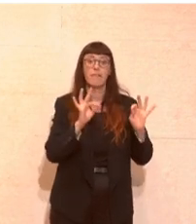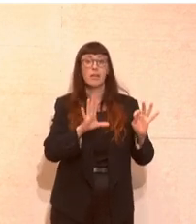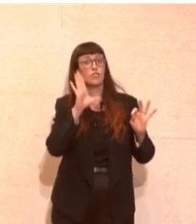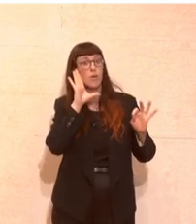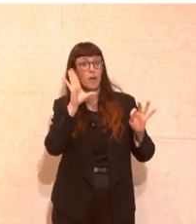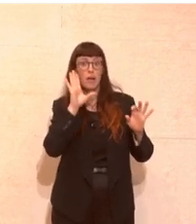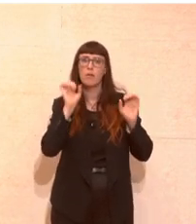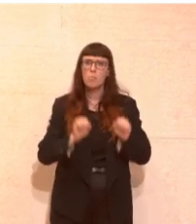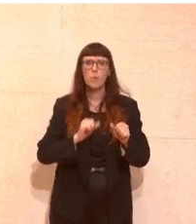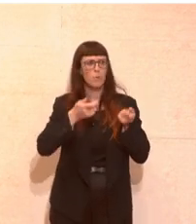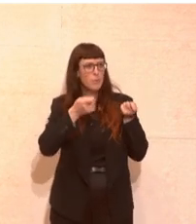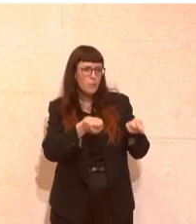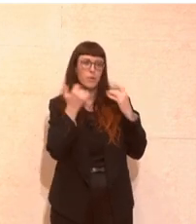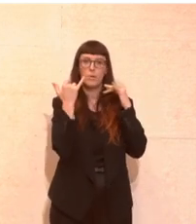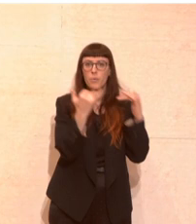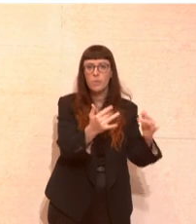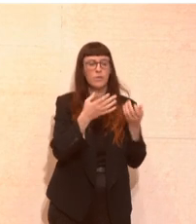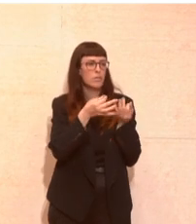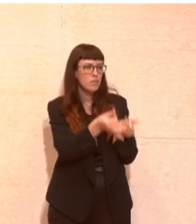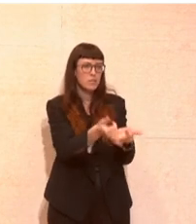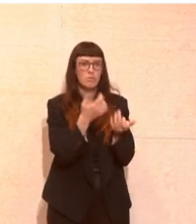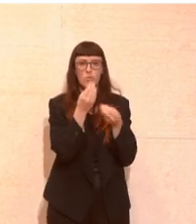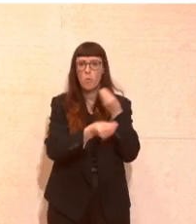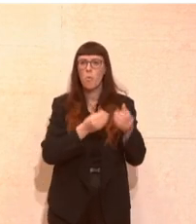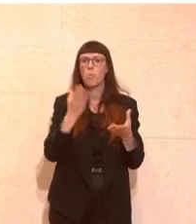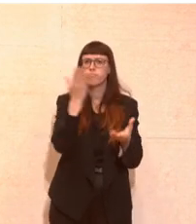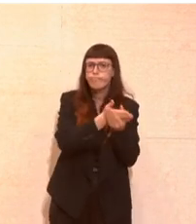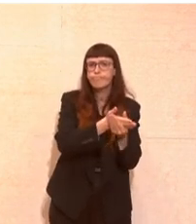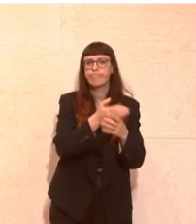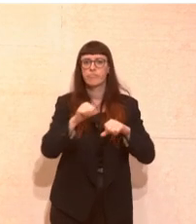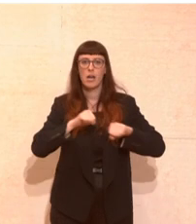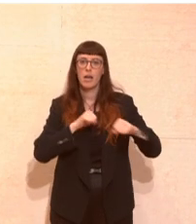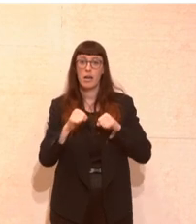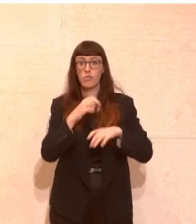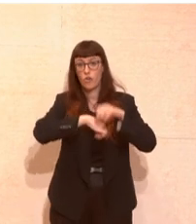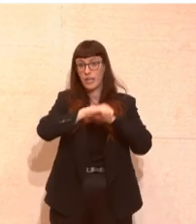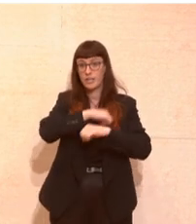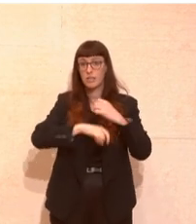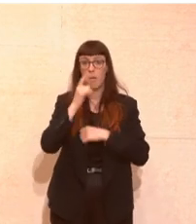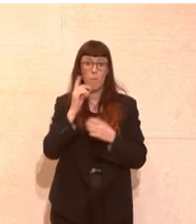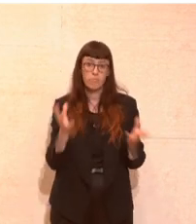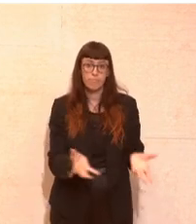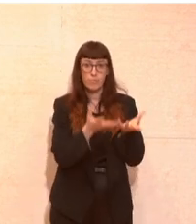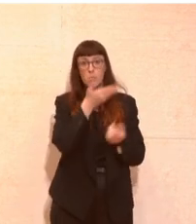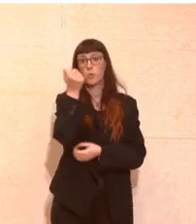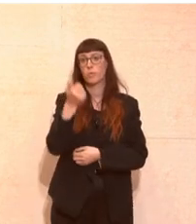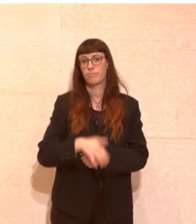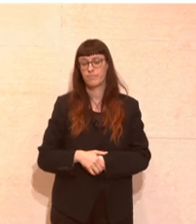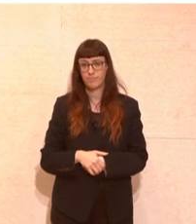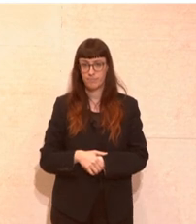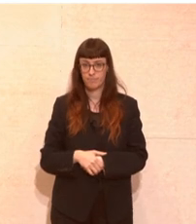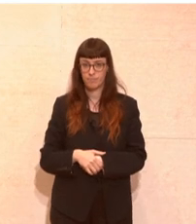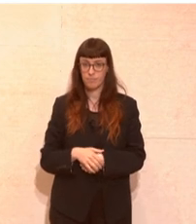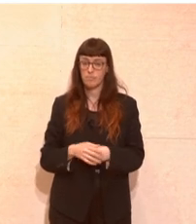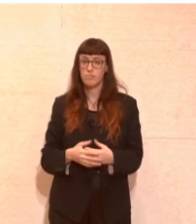programmer des interventions qui vont du coup améliorer justement le comportement et la régulation émotionnelle dans cette population. Alors,